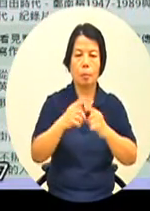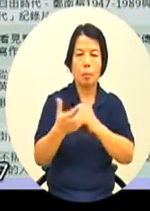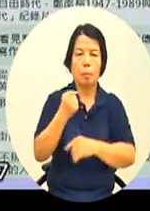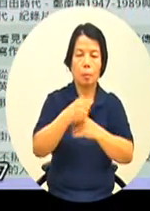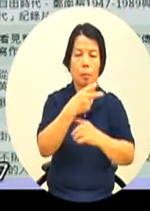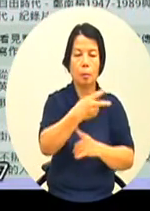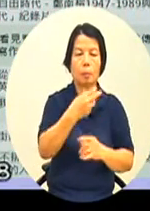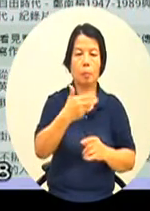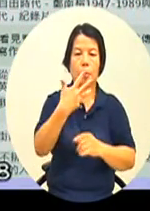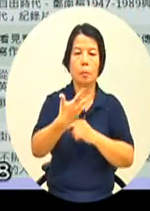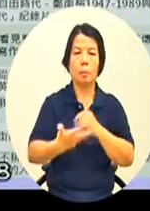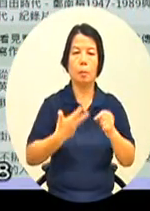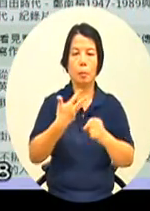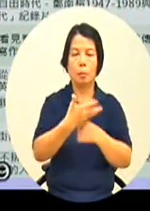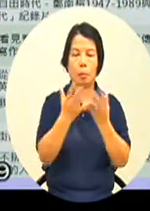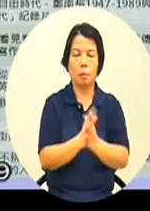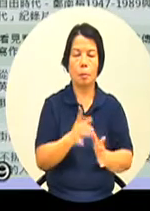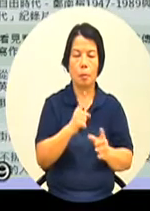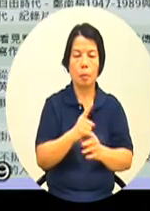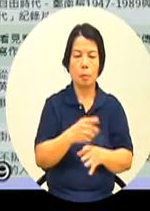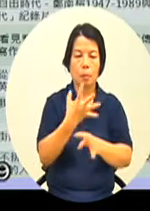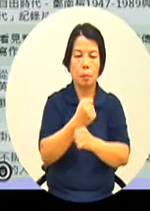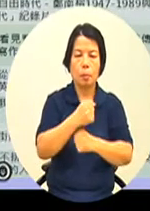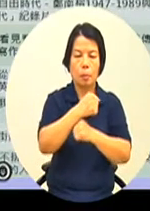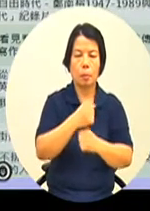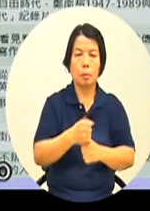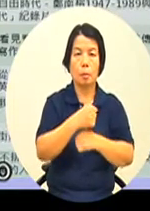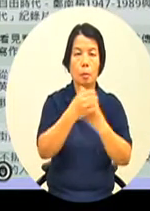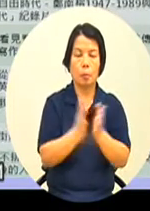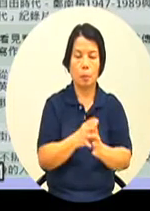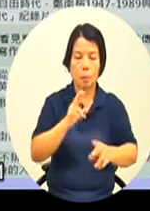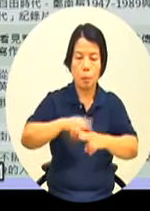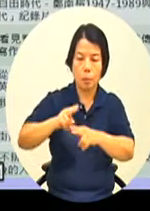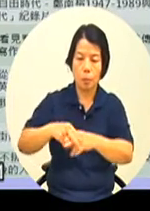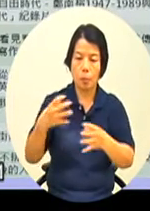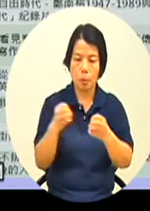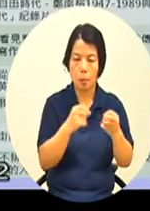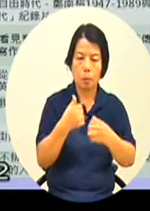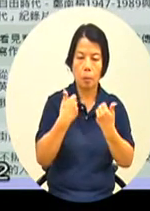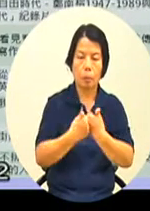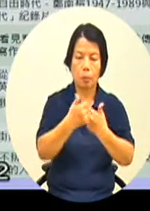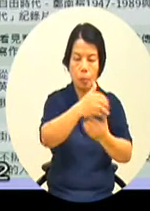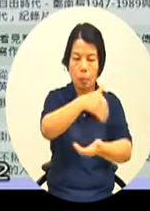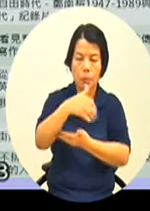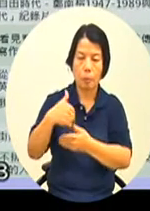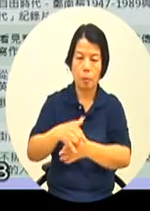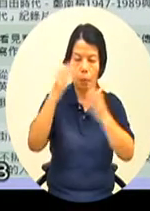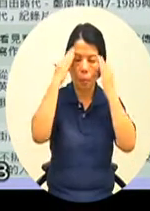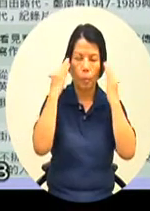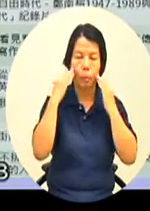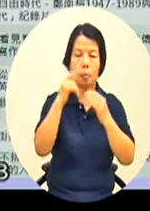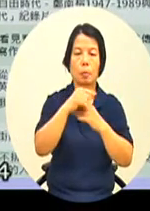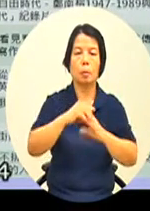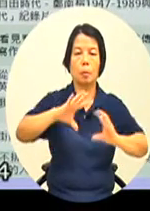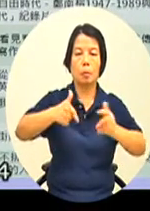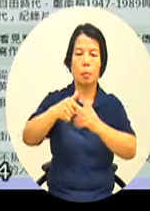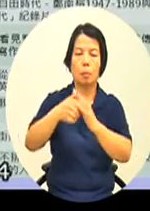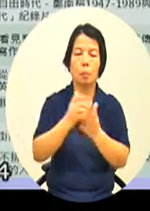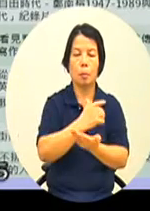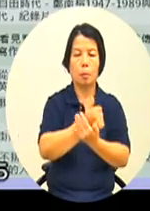228事件69周年纪念人权的一个交流座谈会的一个活动，我们也邀请到韩国的学者专家，还